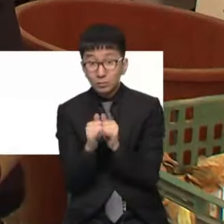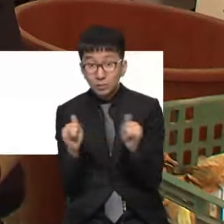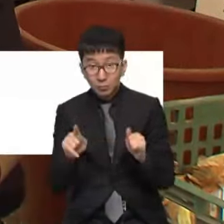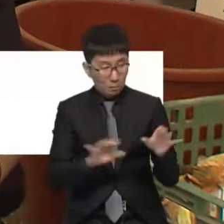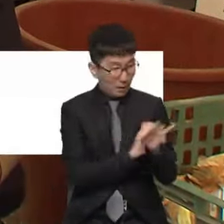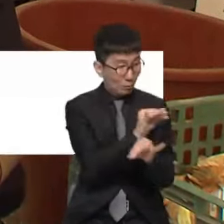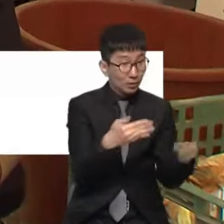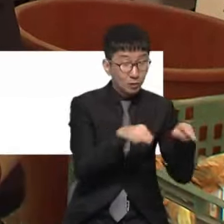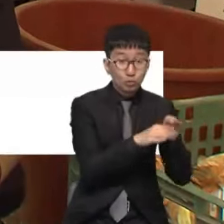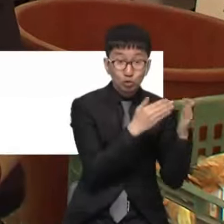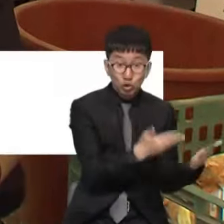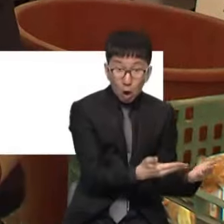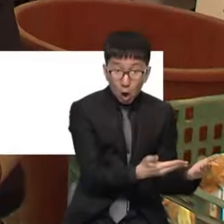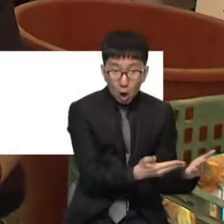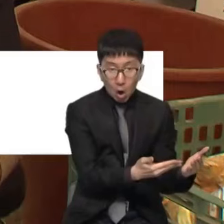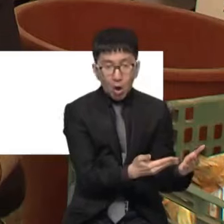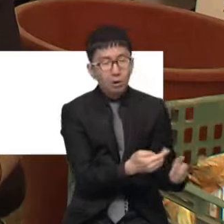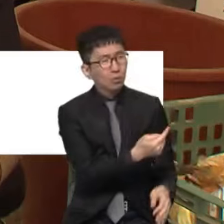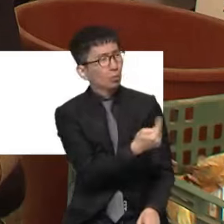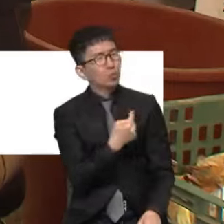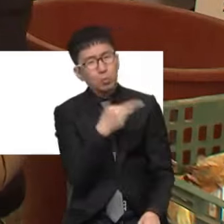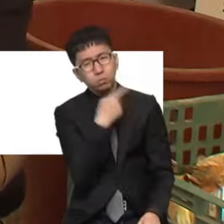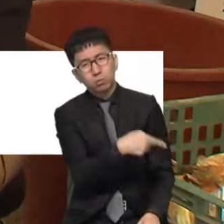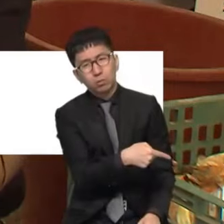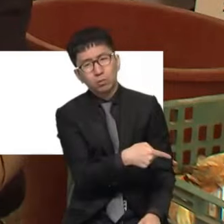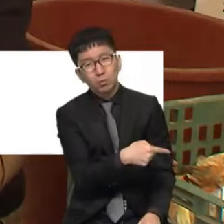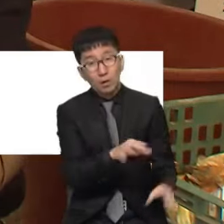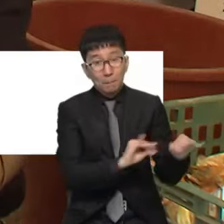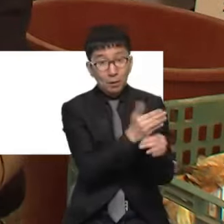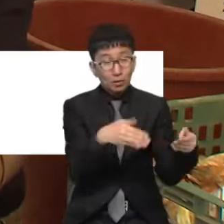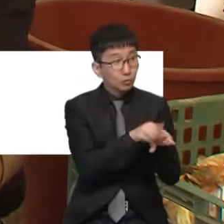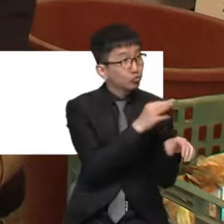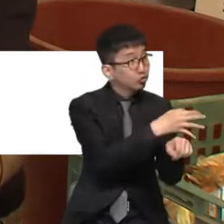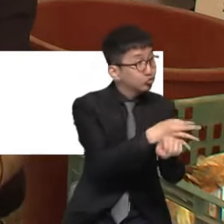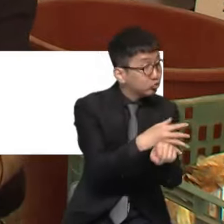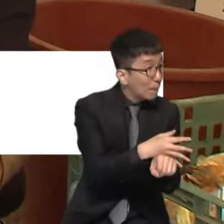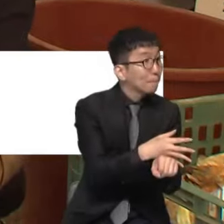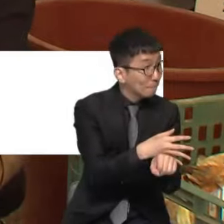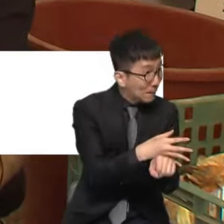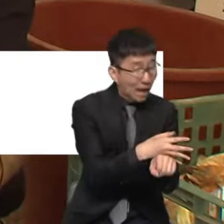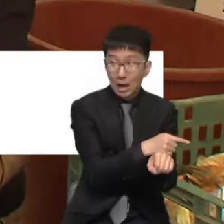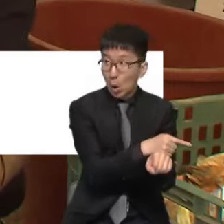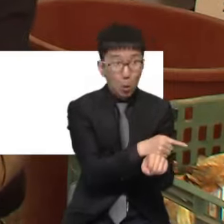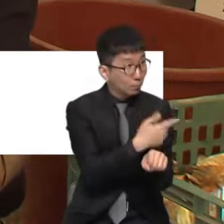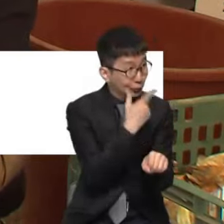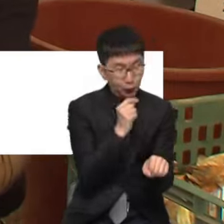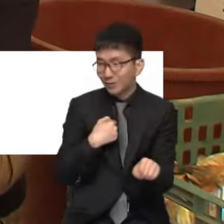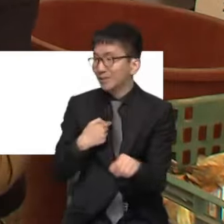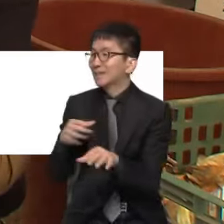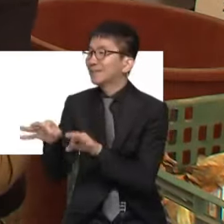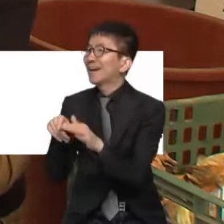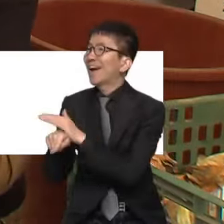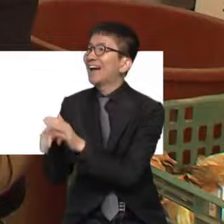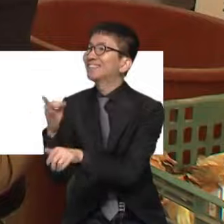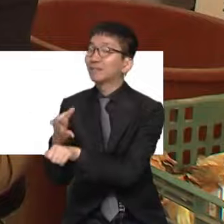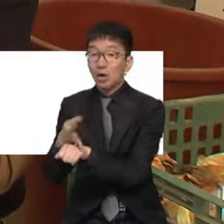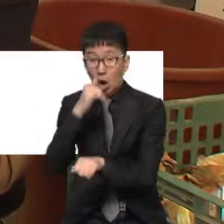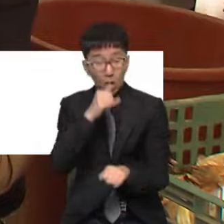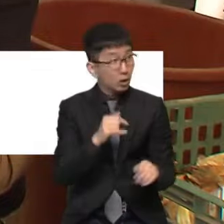평소에도 백화점 휴점하면은 사람들이 많이 안 오거든요. 백화점 쇼핑했다가 시장 한 바퀴 돌고 들어가는데 이